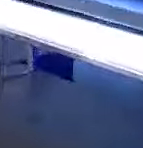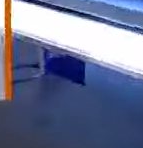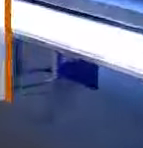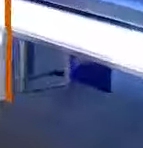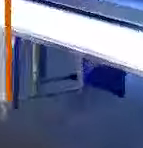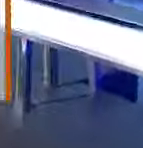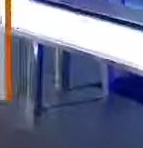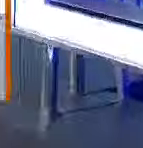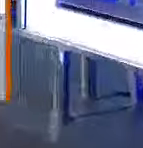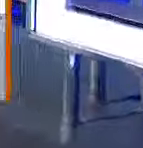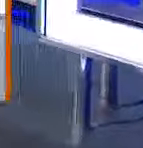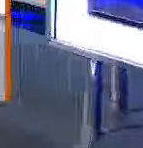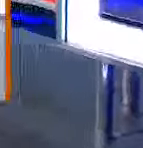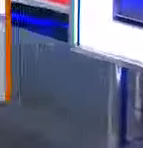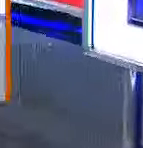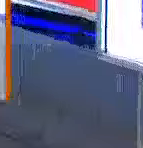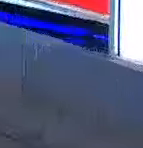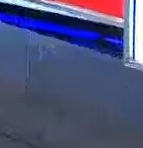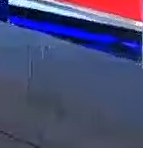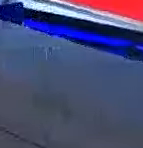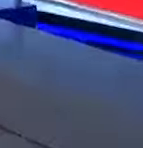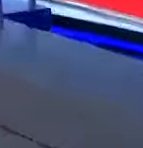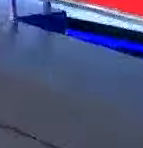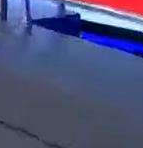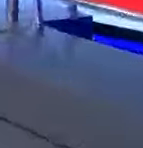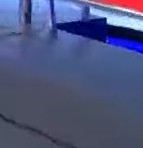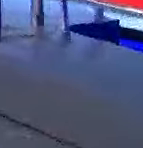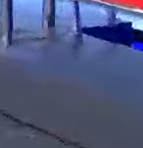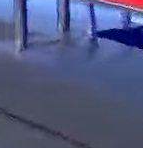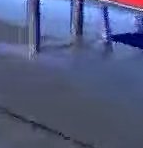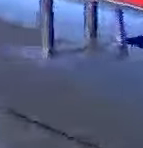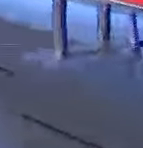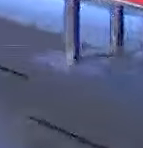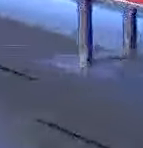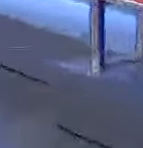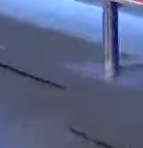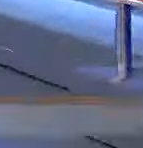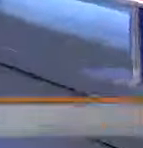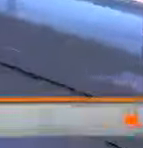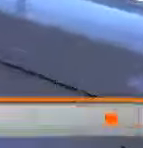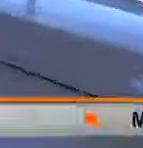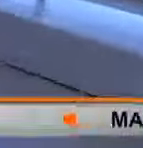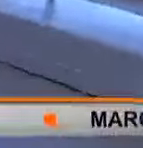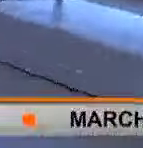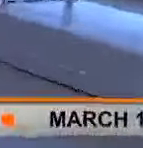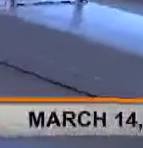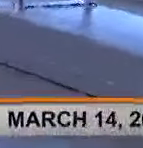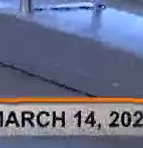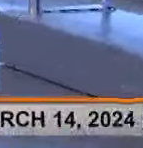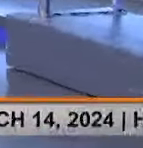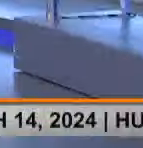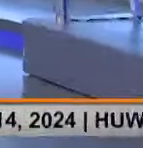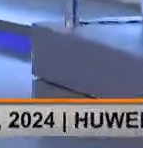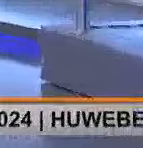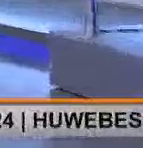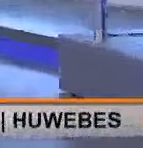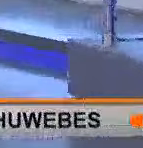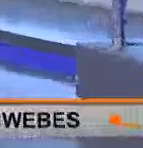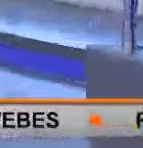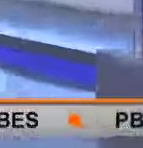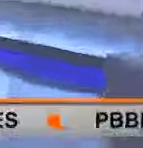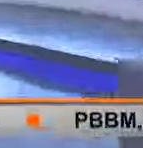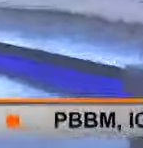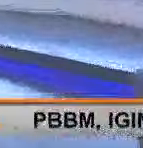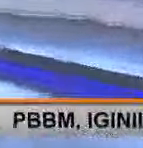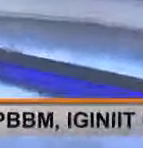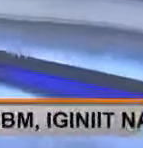Ipinasara na ang nag-viral na resort sa gitna ng Chocolate Hills sa Bohol. Inamin naman ng lokal na pamahalaan na may pagkukulang